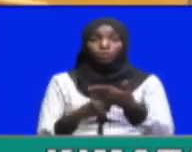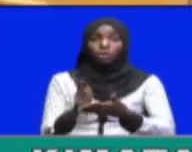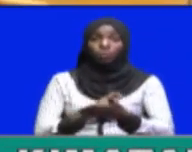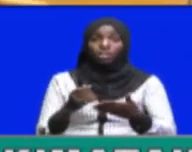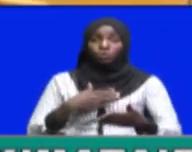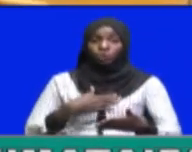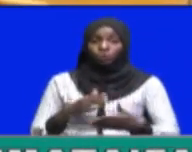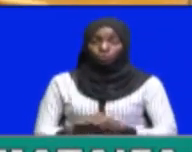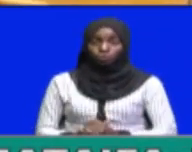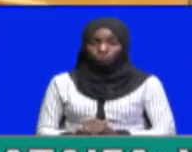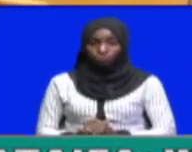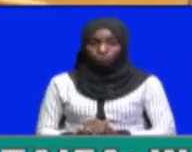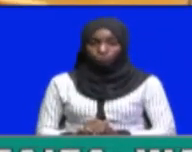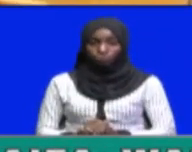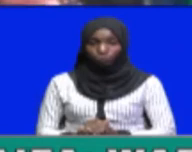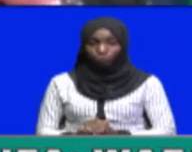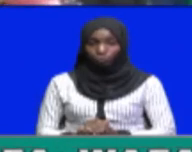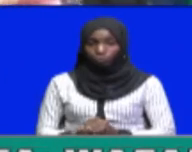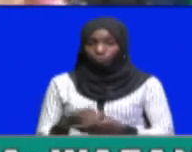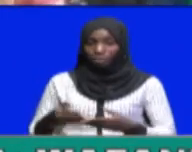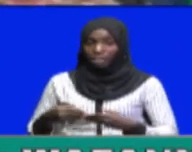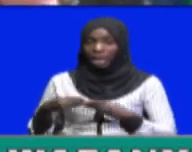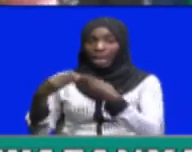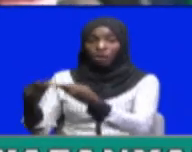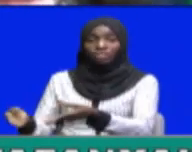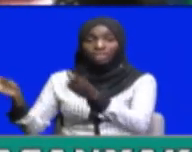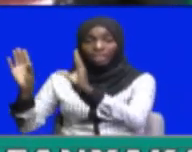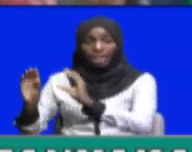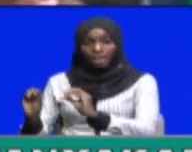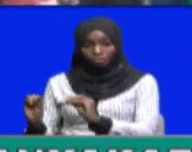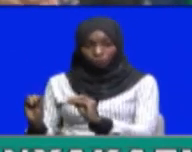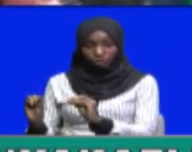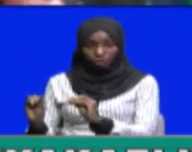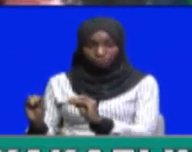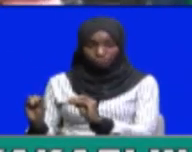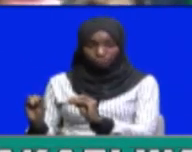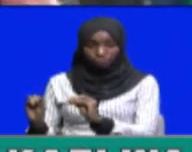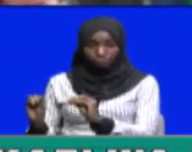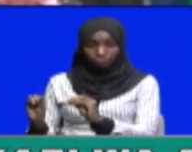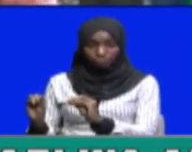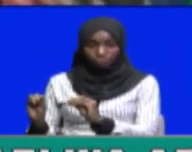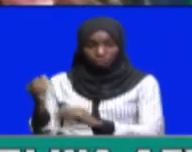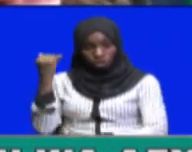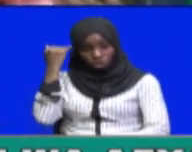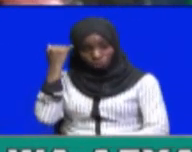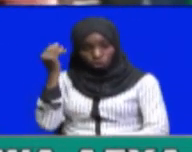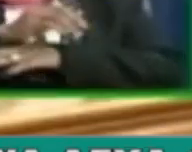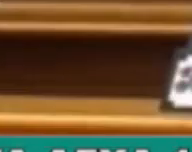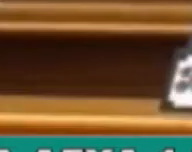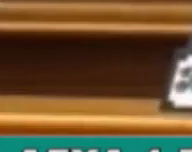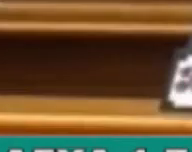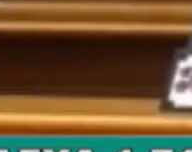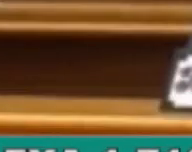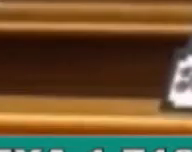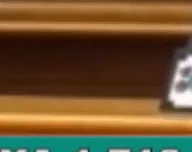Akiwasilisha ripoti ya kamati hiyo katika kikao cha baraza la wawakilishi, Mheshimiwa Hamza amesema ni vyema mradi huo wakakabidhiwa